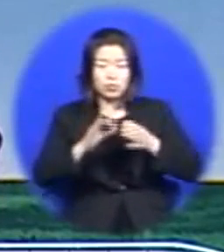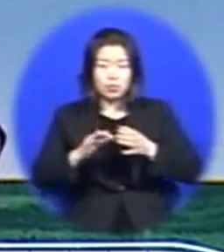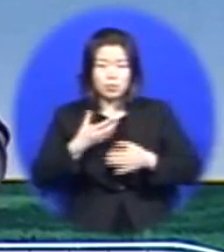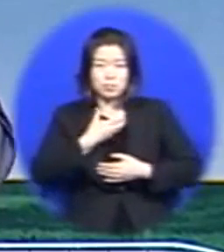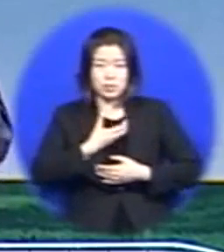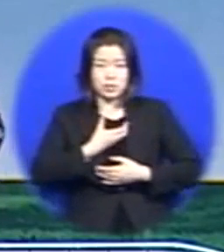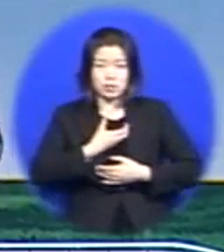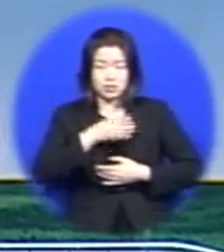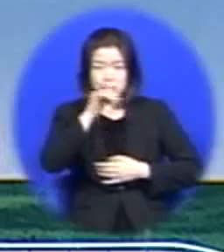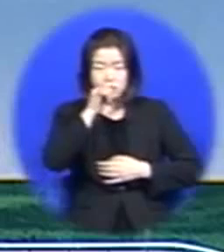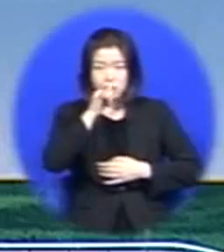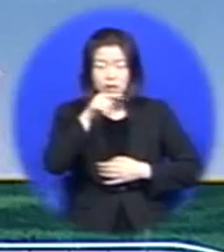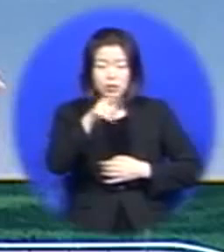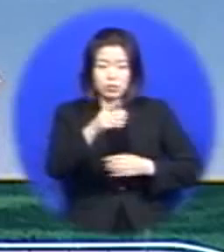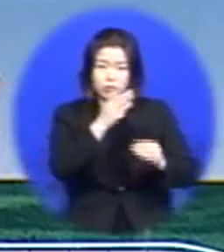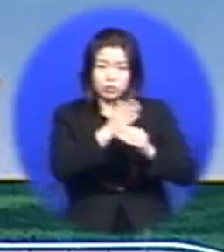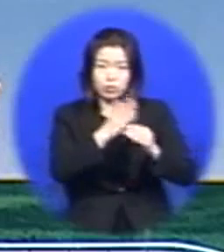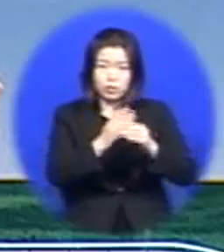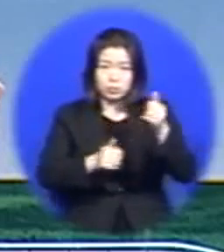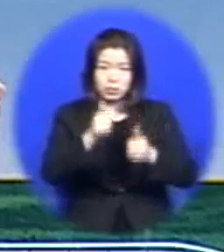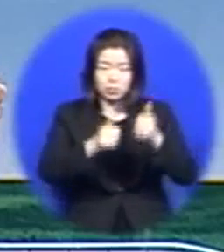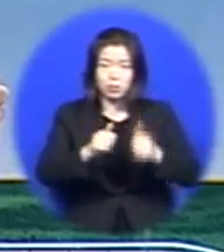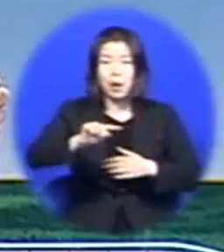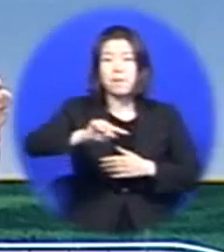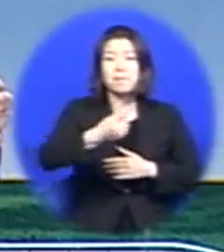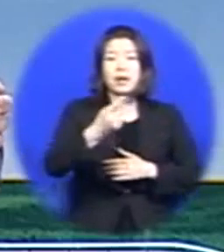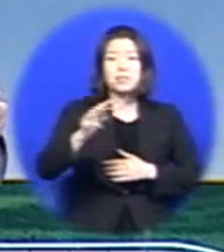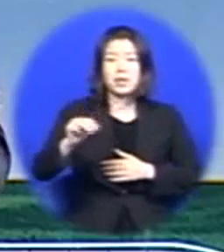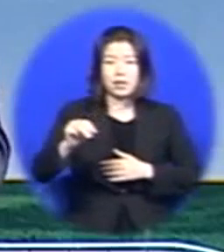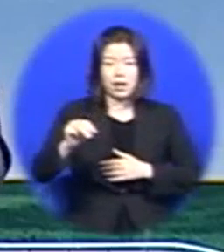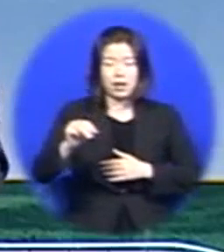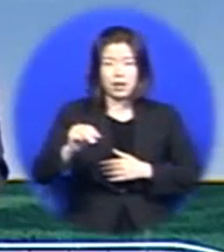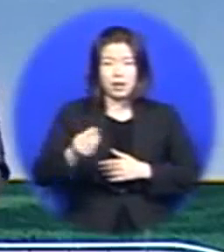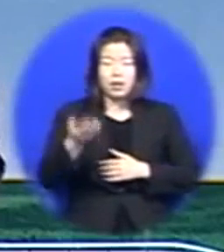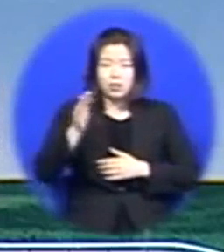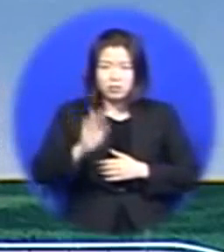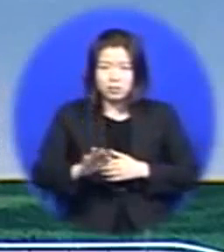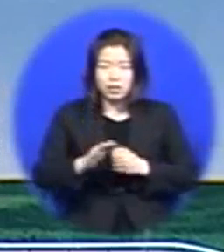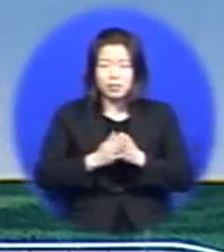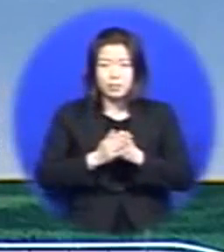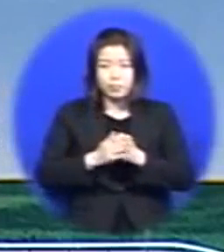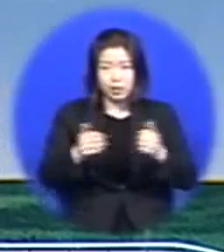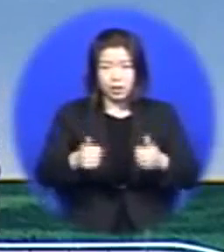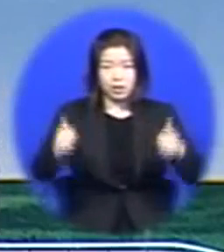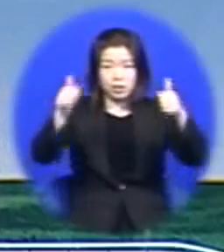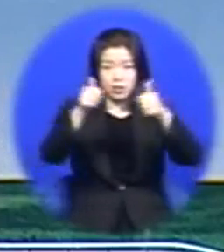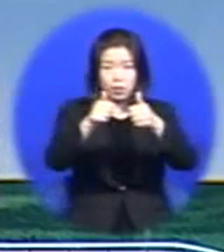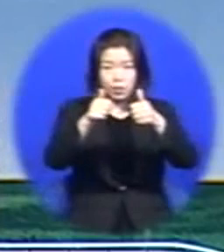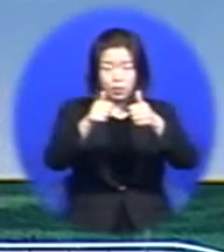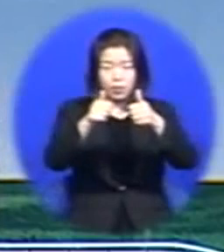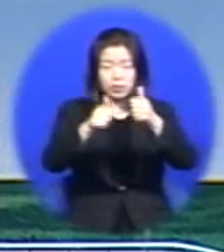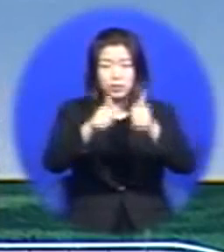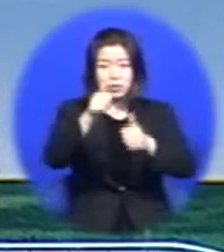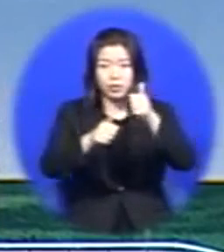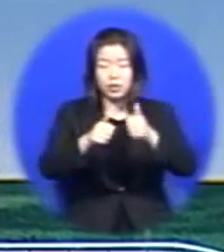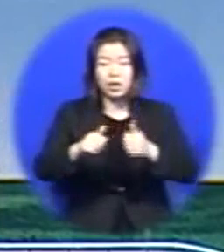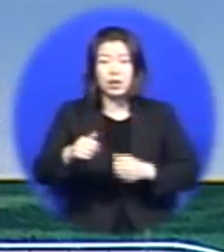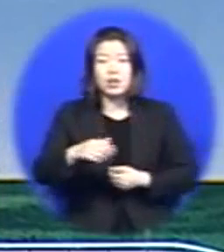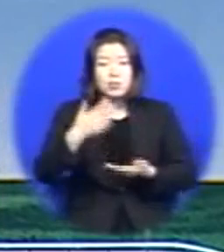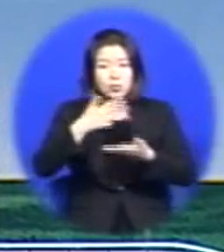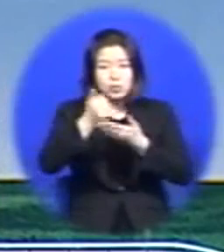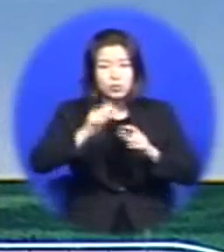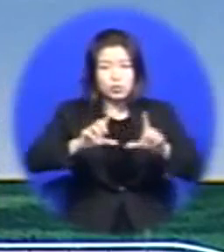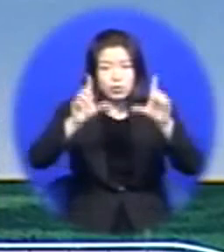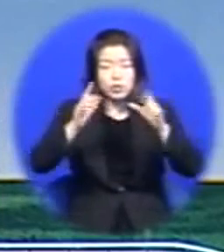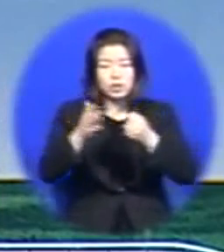그의 주종목은 100m예요. 육상 100m. 그렇지만 결승전이 주일에 열리는 바람에 그는